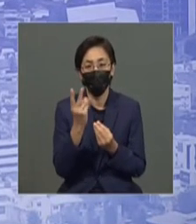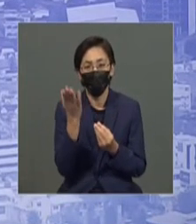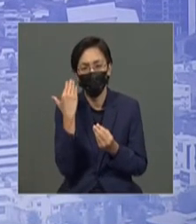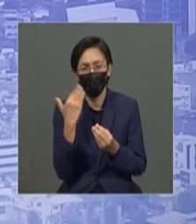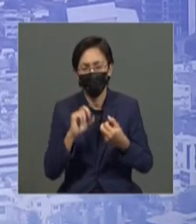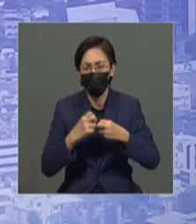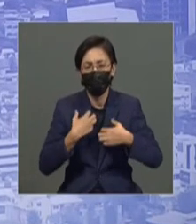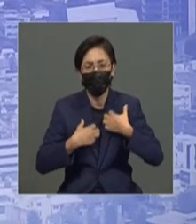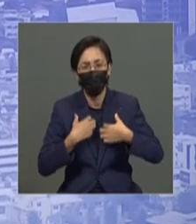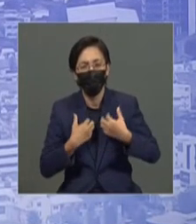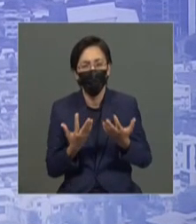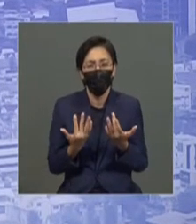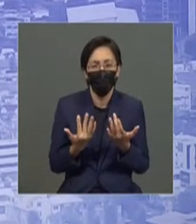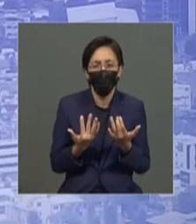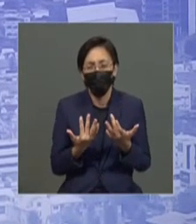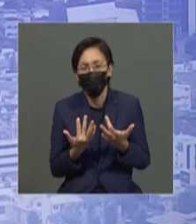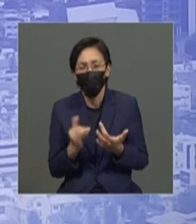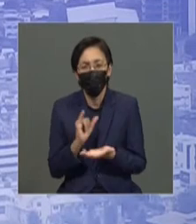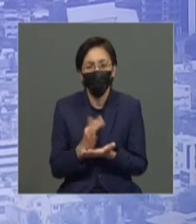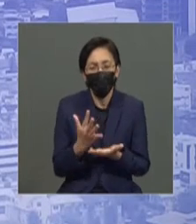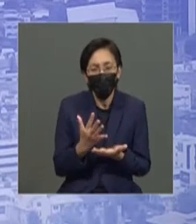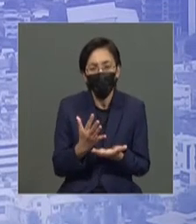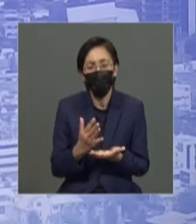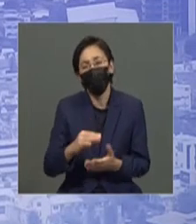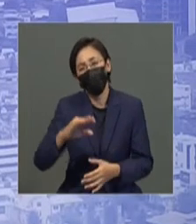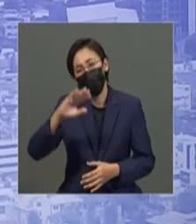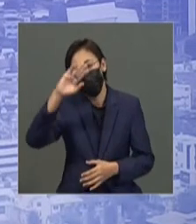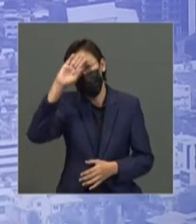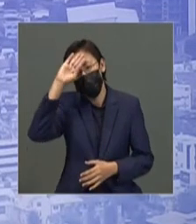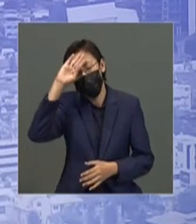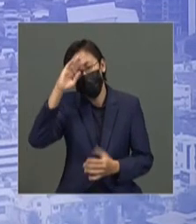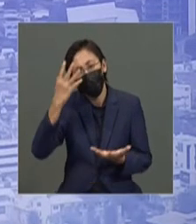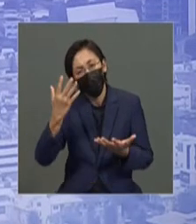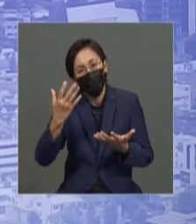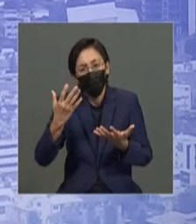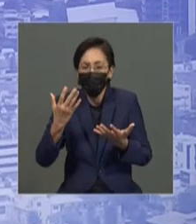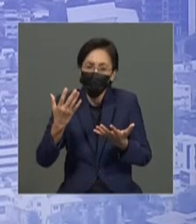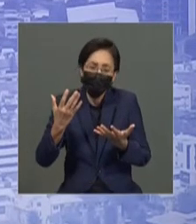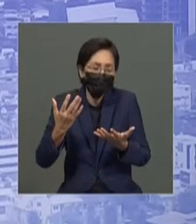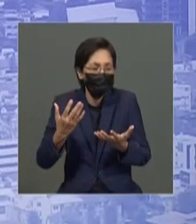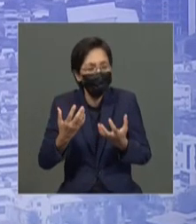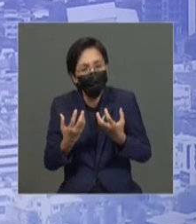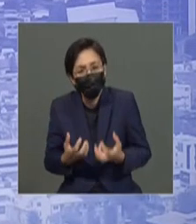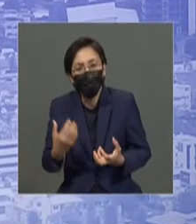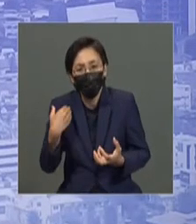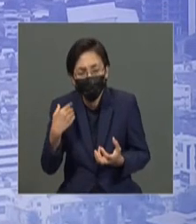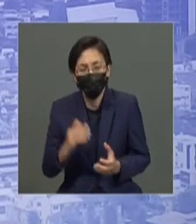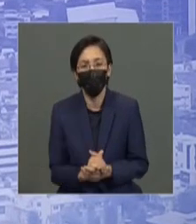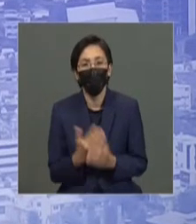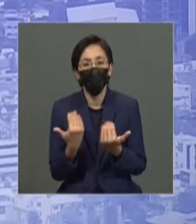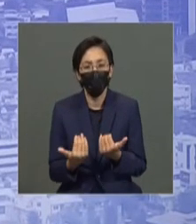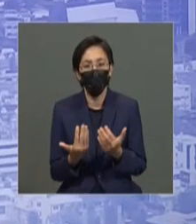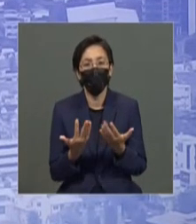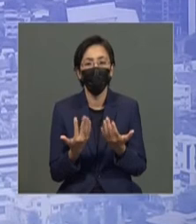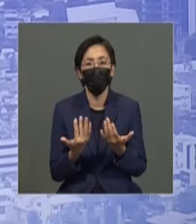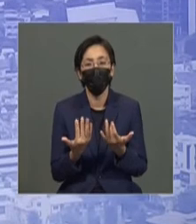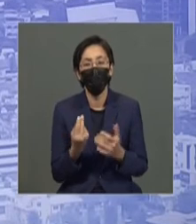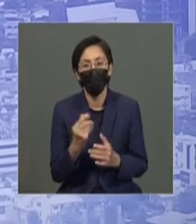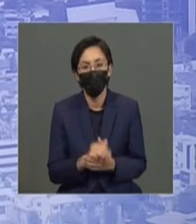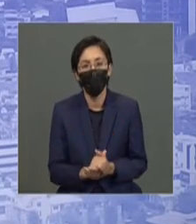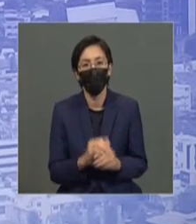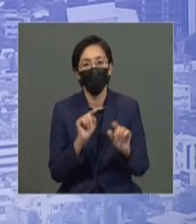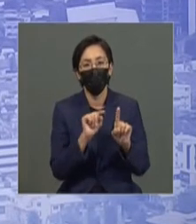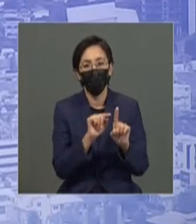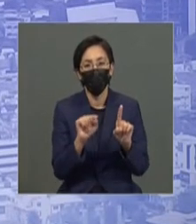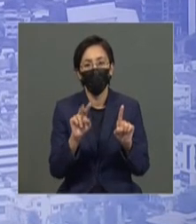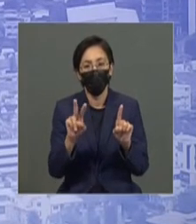วมีพี่น้องประชาชนรอเตียงจนอาการอาจจะมีการเปลี่ยนแปลงนะคะตอนนี้อัตรารอเตียงเนี่ยจัดการได้อยู่ที่